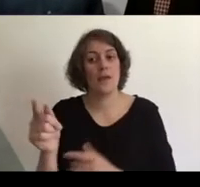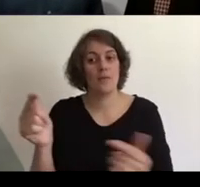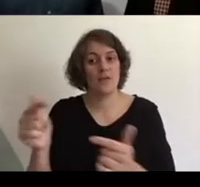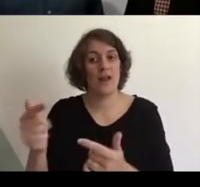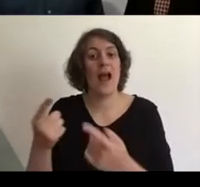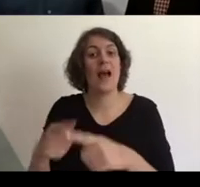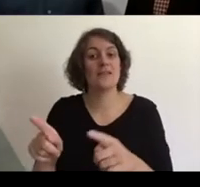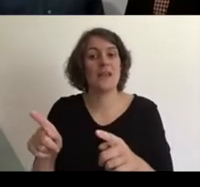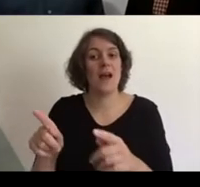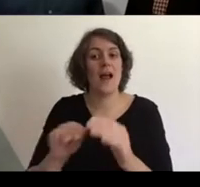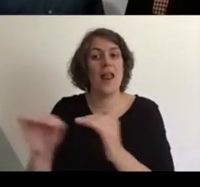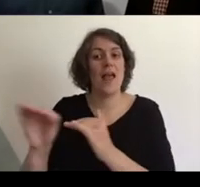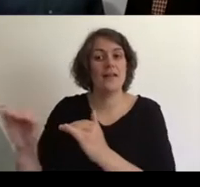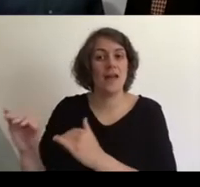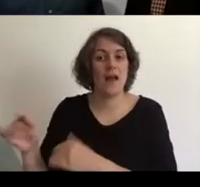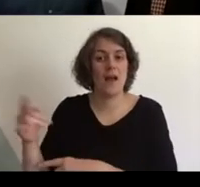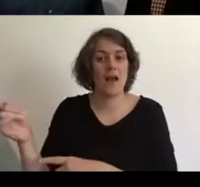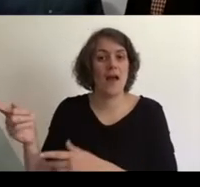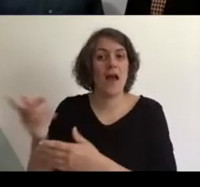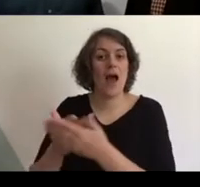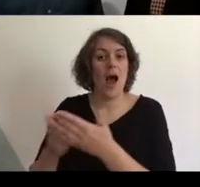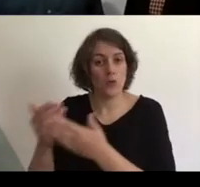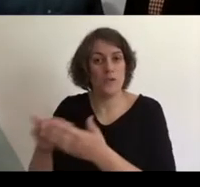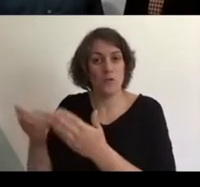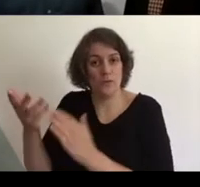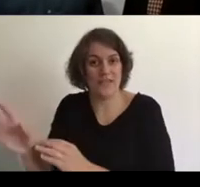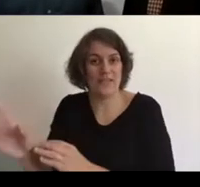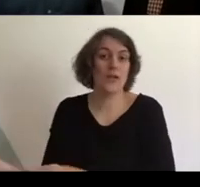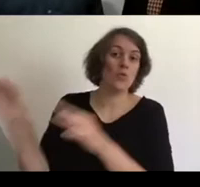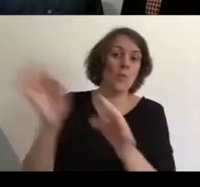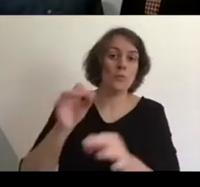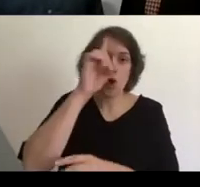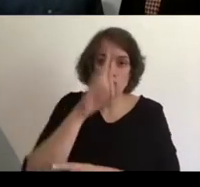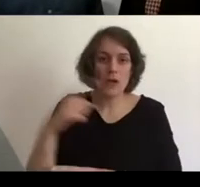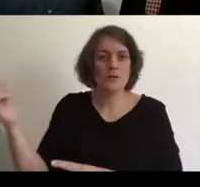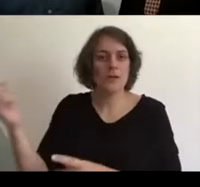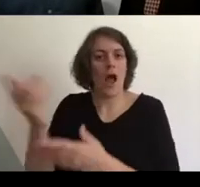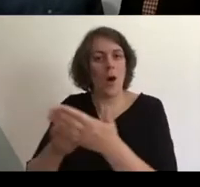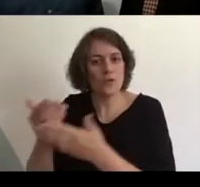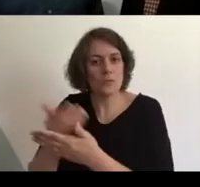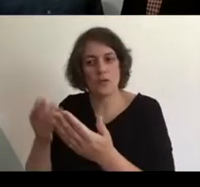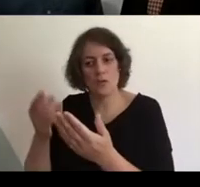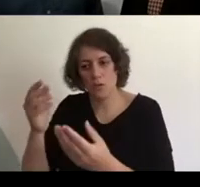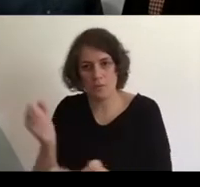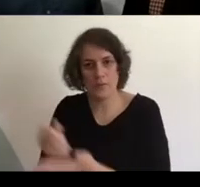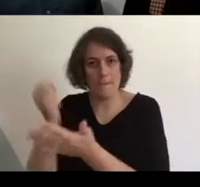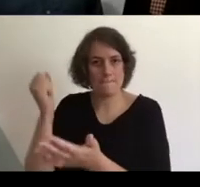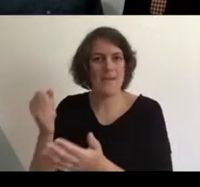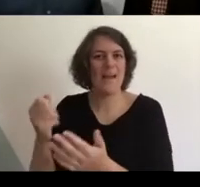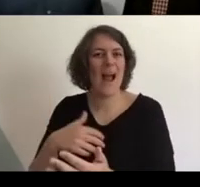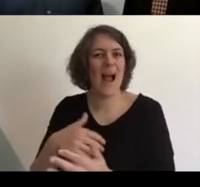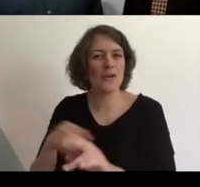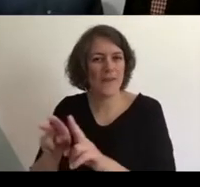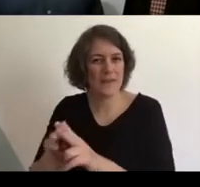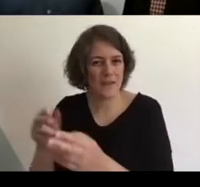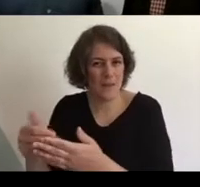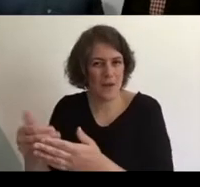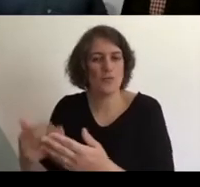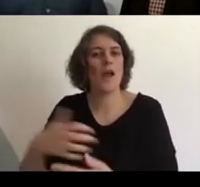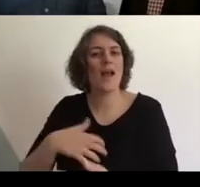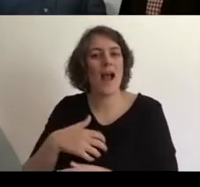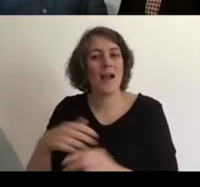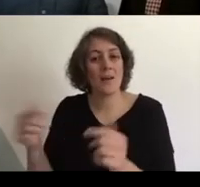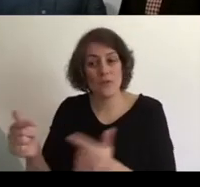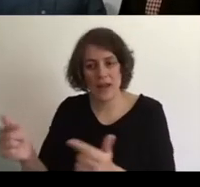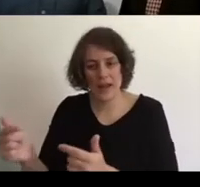Ländern häufig ihre Ausbildungen nicht anerkannt bekommen. Das heißt, wer eine Krankenschwester-Ausbildung gemacht hat oder Krankenpfleger ist und